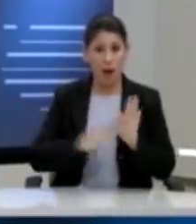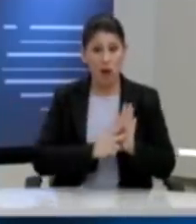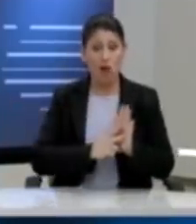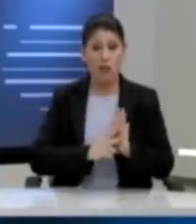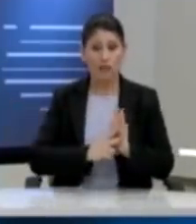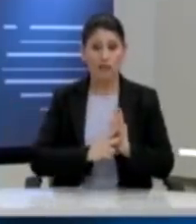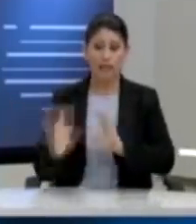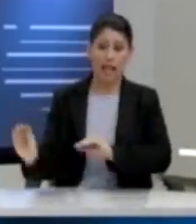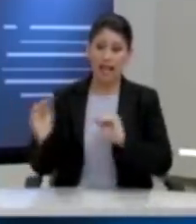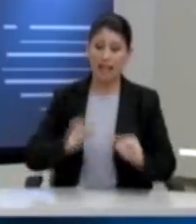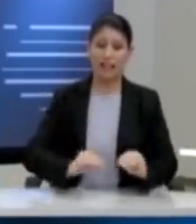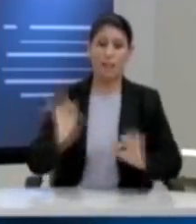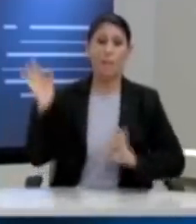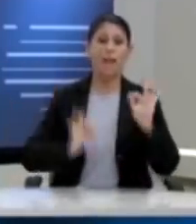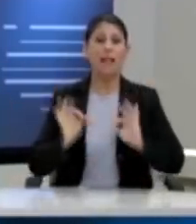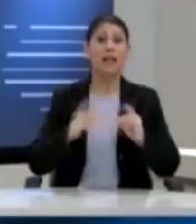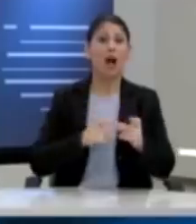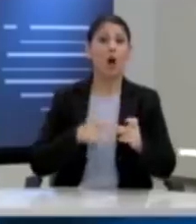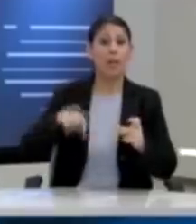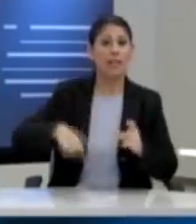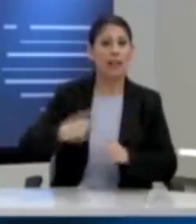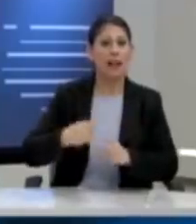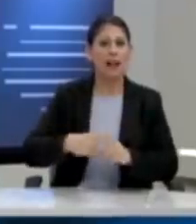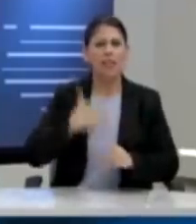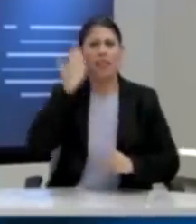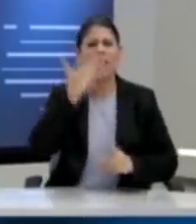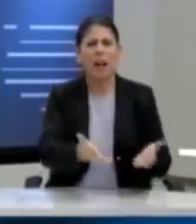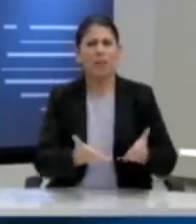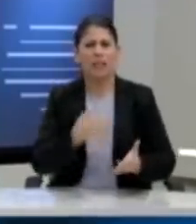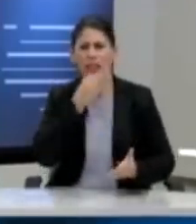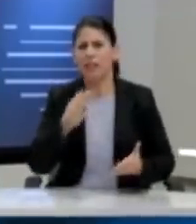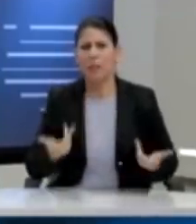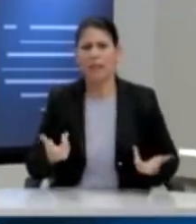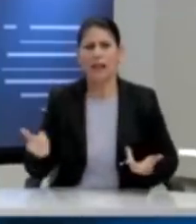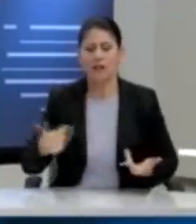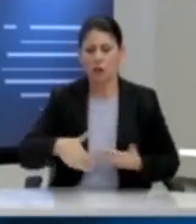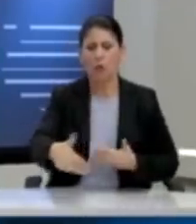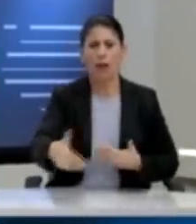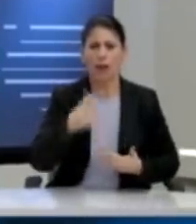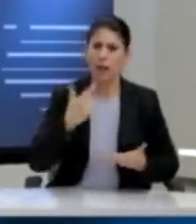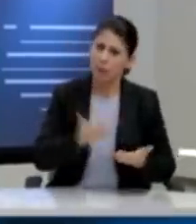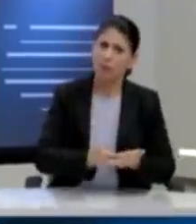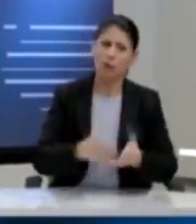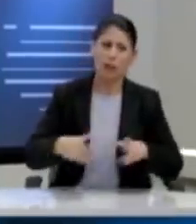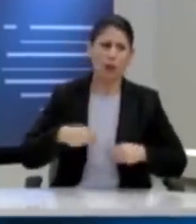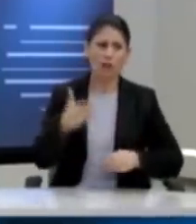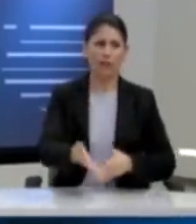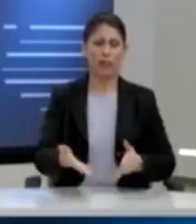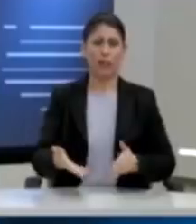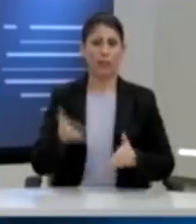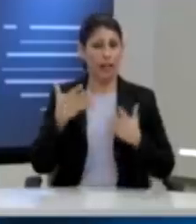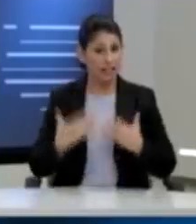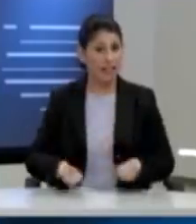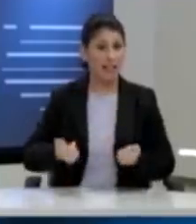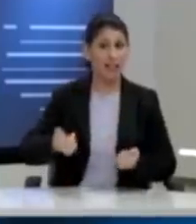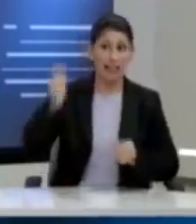στην Ελλάδα. Όλοι σας. Δεν τρέπεστε? Τι θα πείτε αύριο? Κάναμε πρόταση, ας δεχόσασταν αυτή. Να την